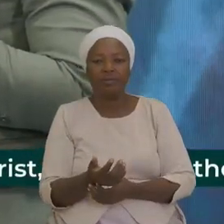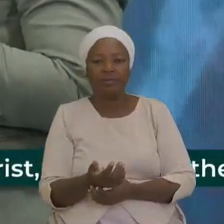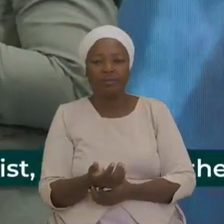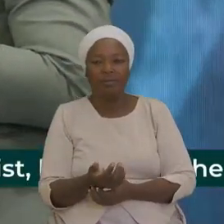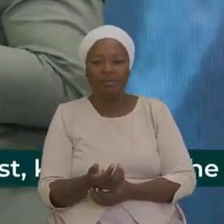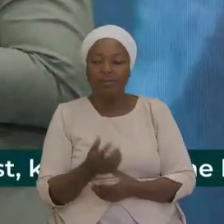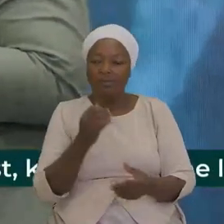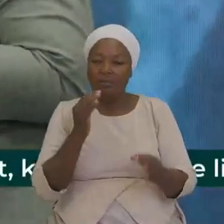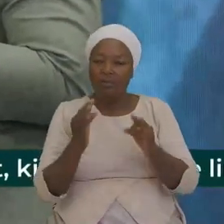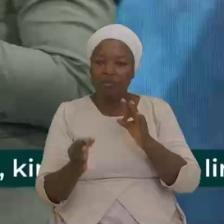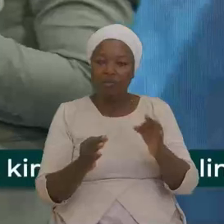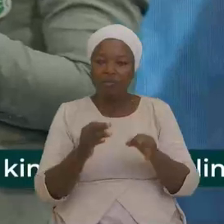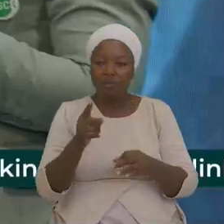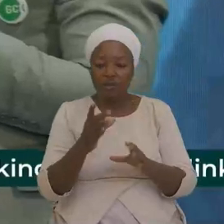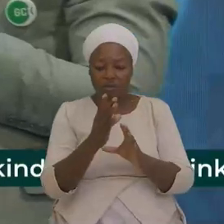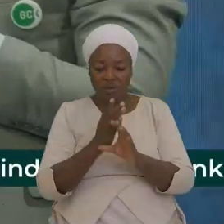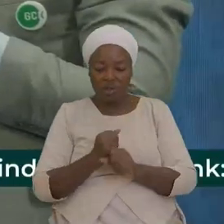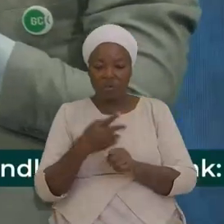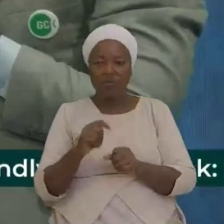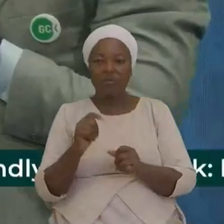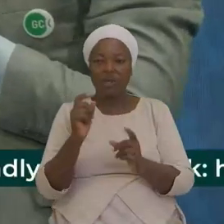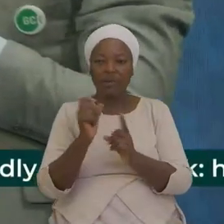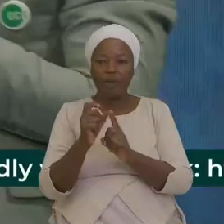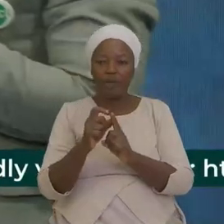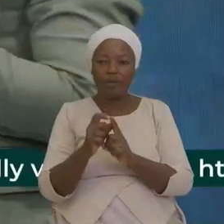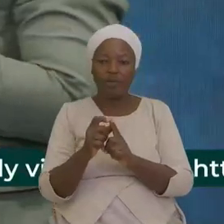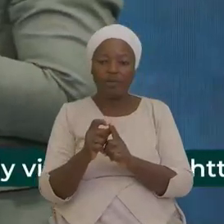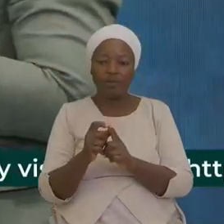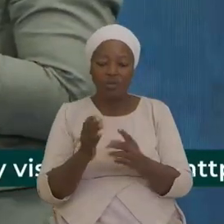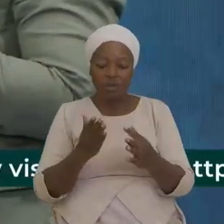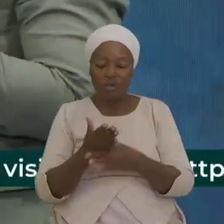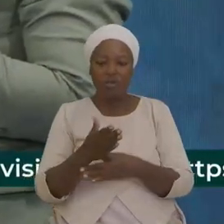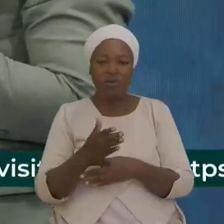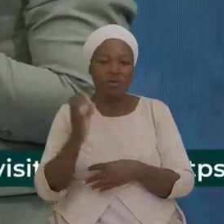Si vous avez suivi le message à travers la radio ou à la télévision,